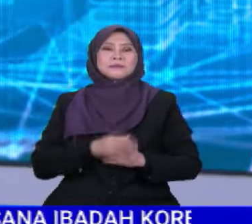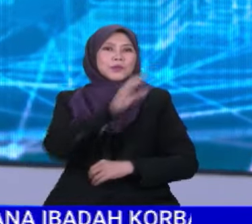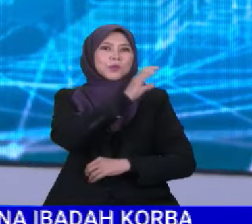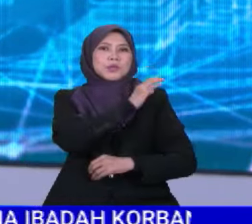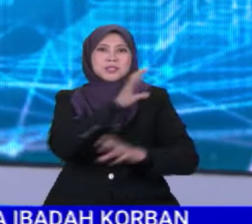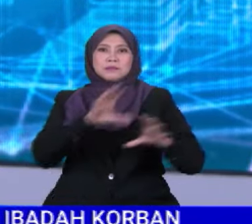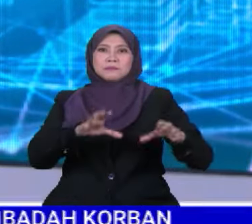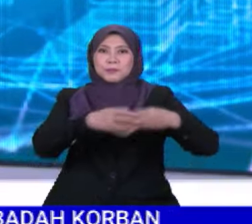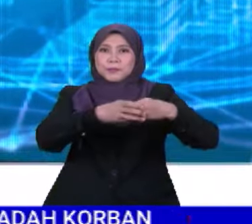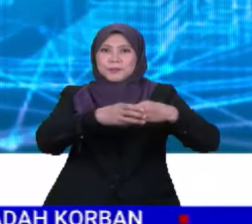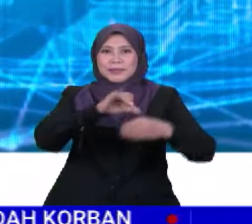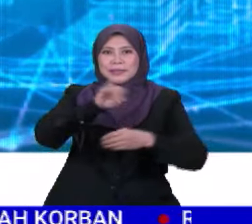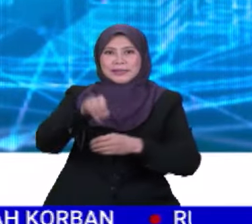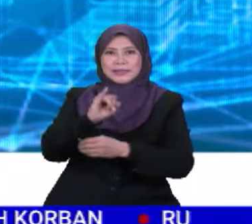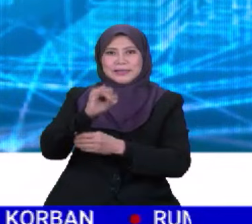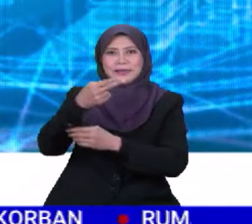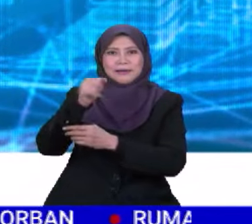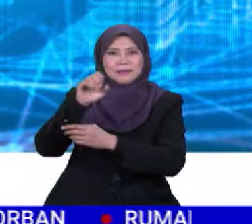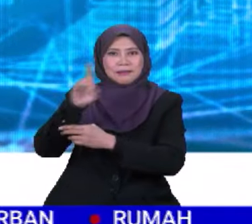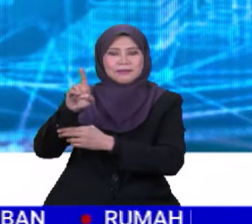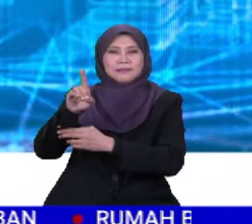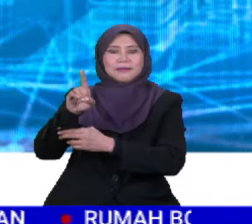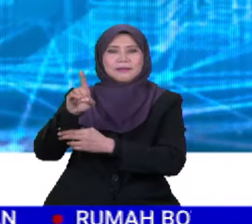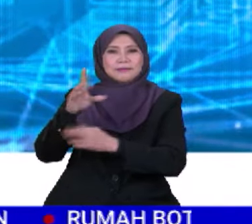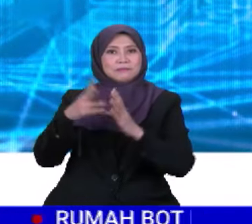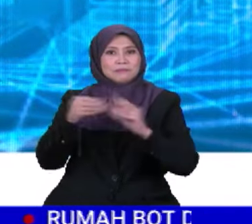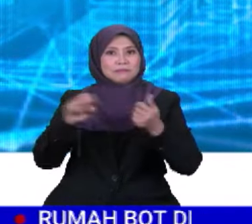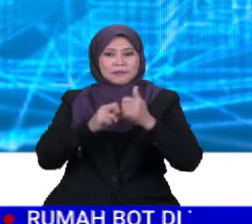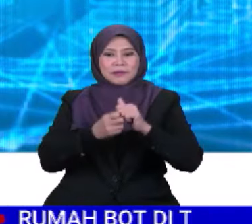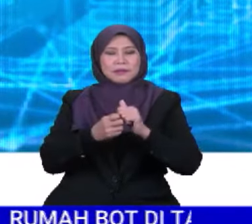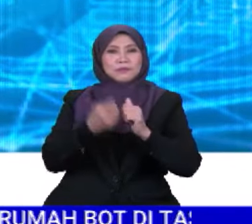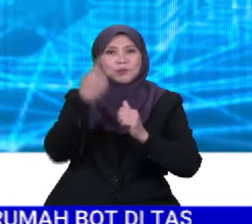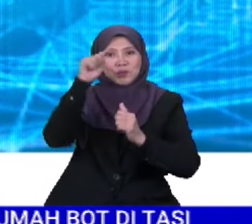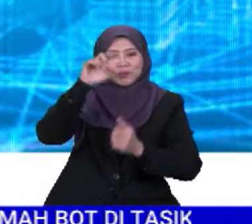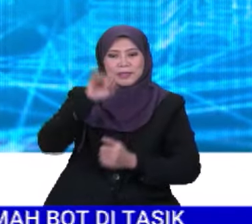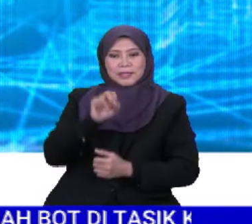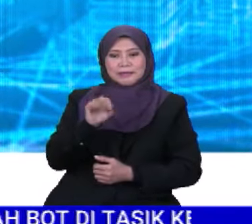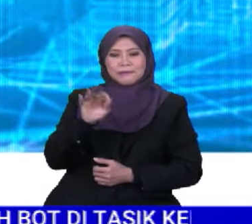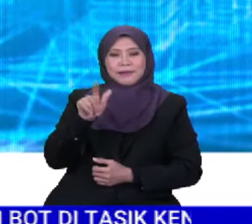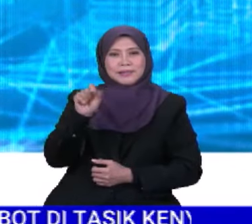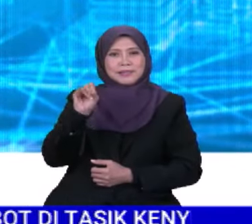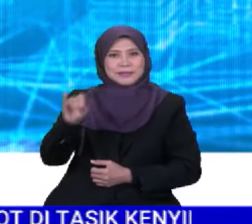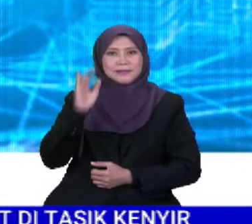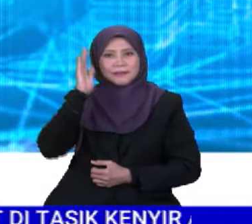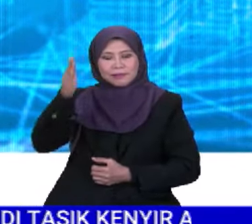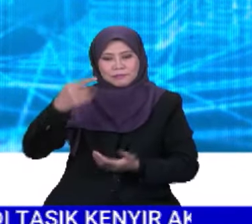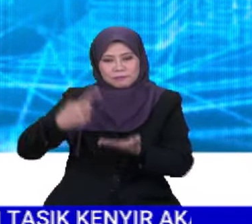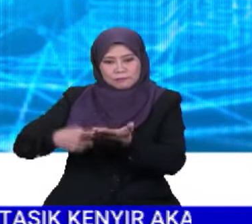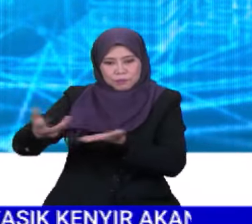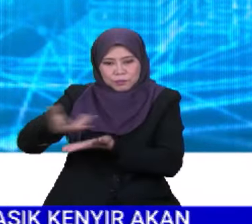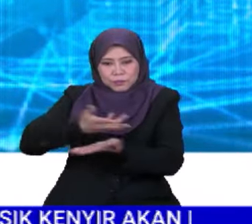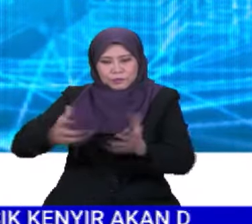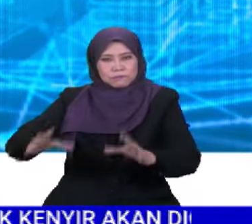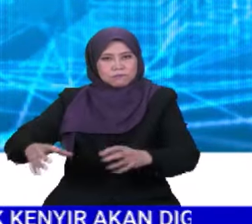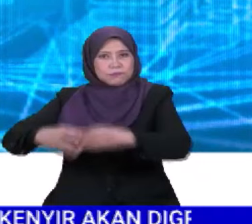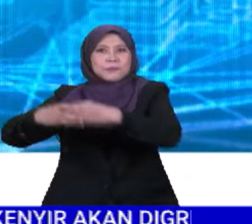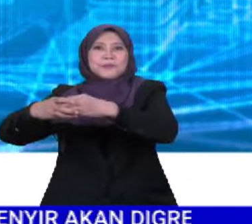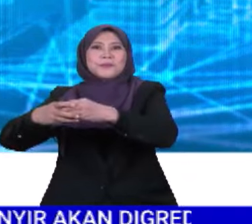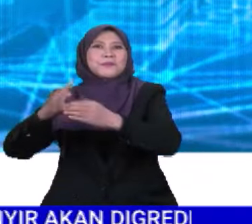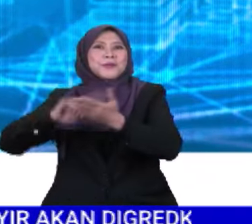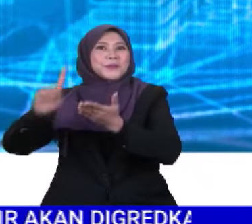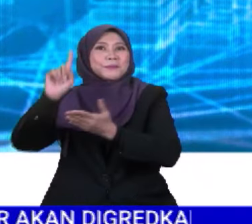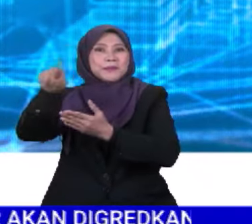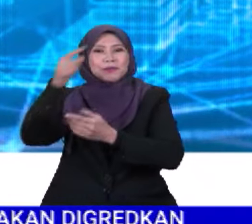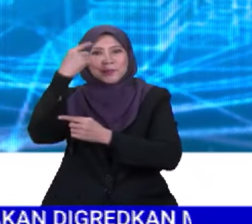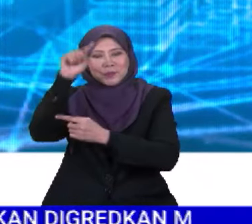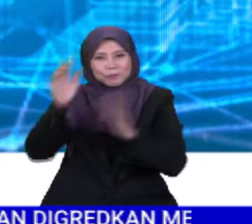khas jihad tangani inflasi, Tan Sri Anwar Musa berkata, satu perbincangan bersama-sama pihak berkaitan akan diadakan minggu